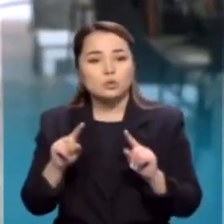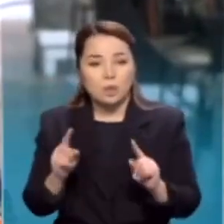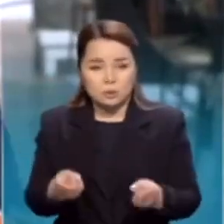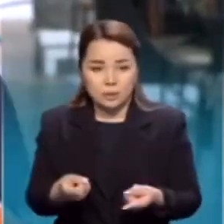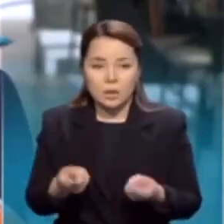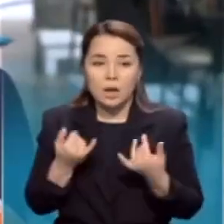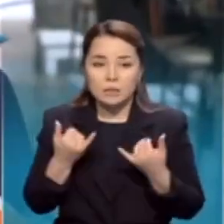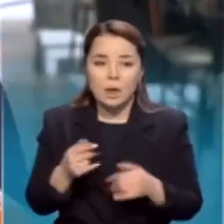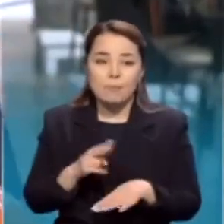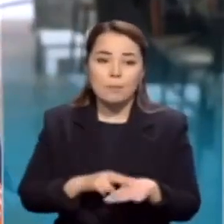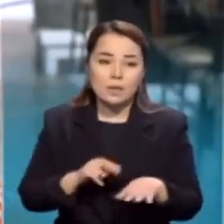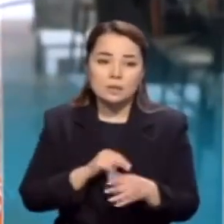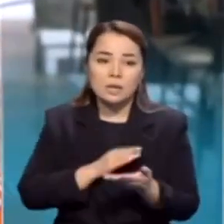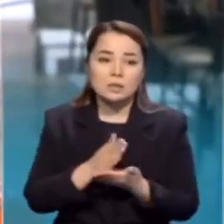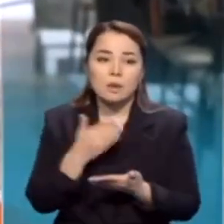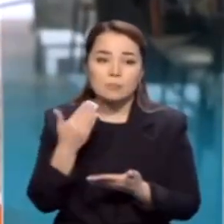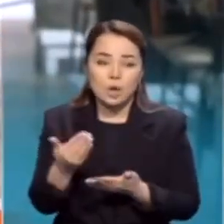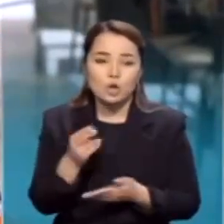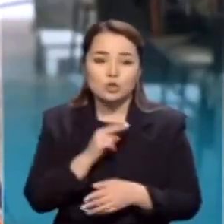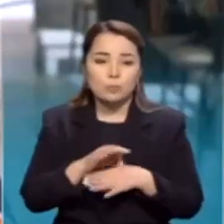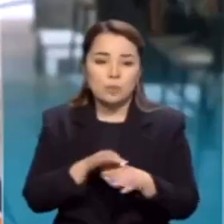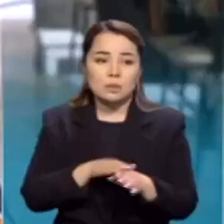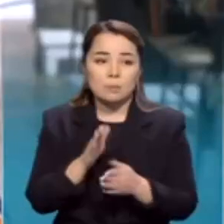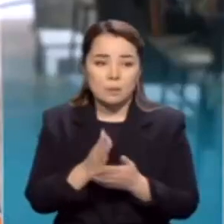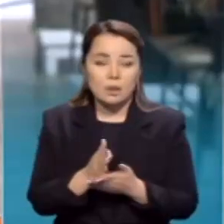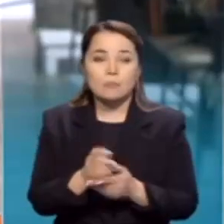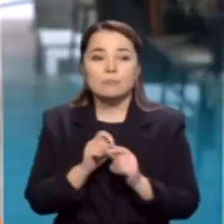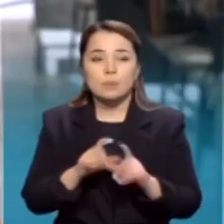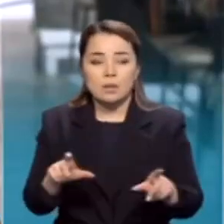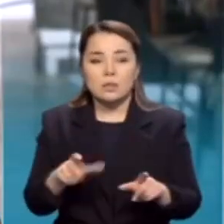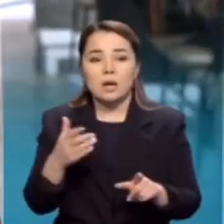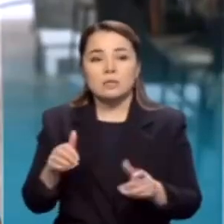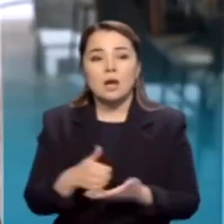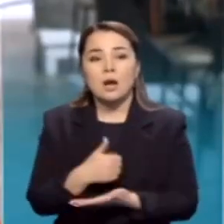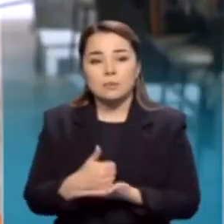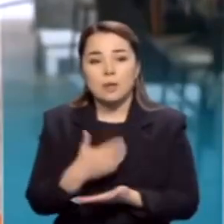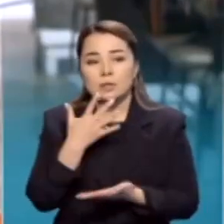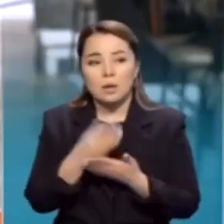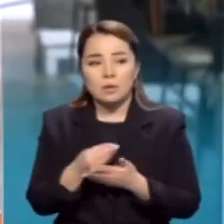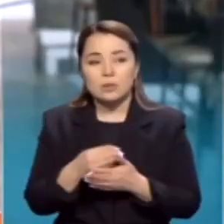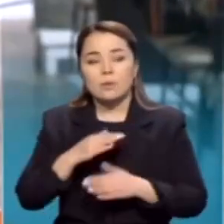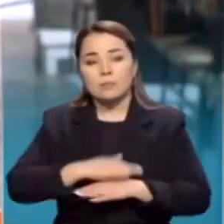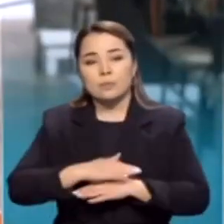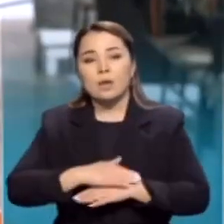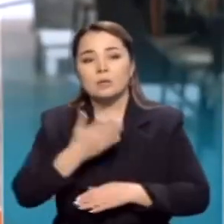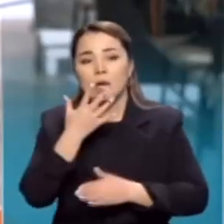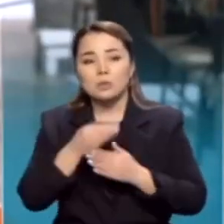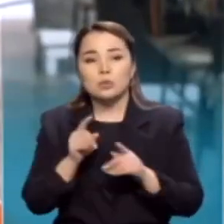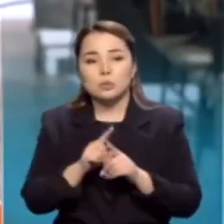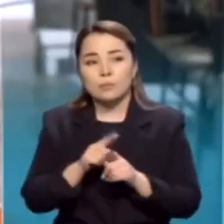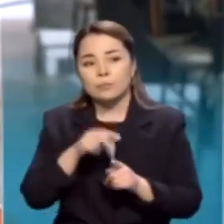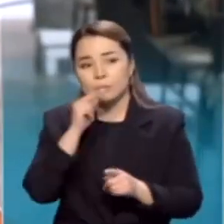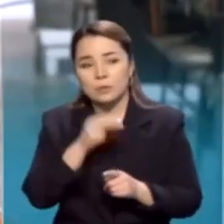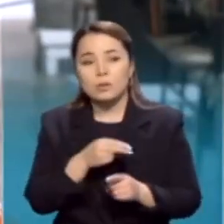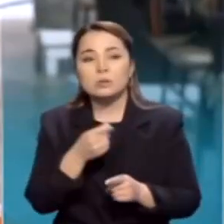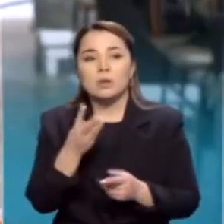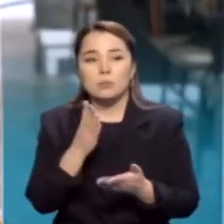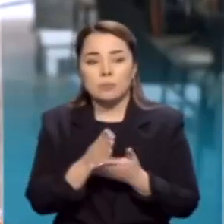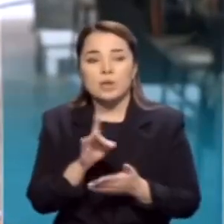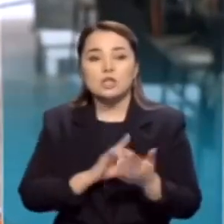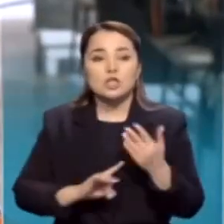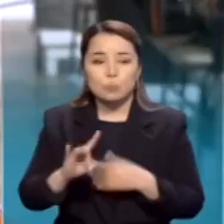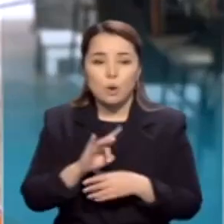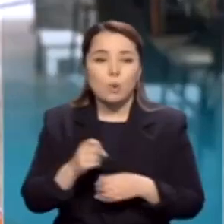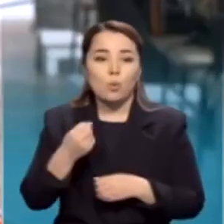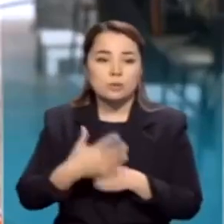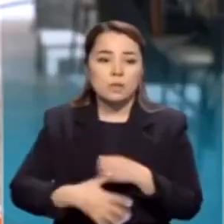алынды. Онымен полиция қызметкерлері жұмыс істеп жатыр. Мектеп әкімшілігінің әрекетіне тиісті баға беріледі. Күдікті бірнеше мәрте